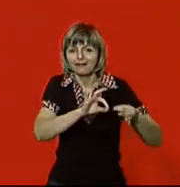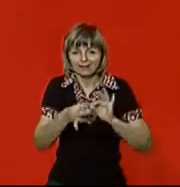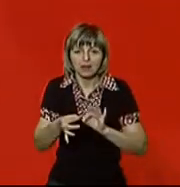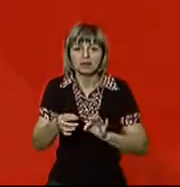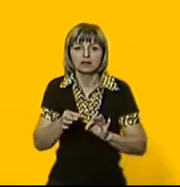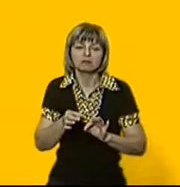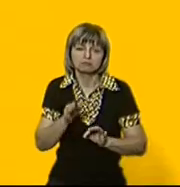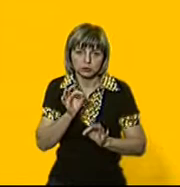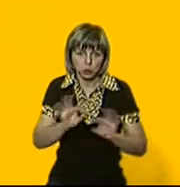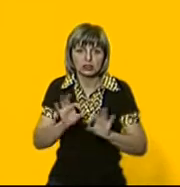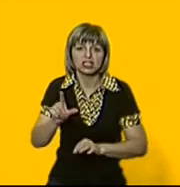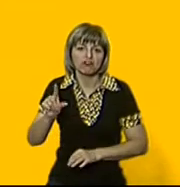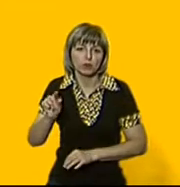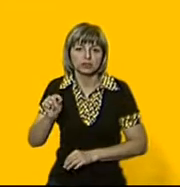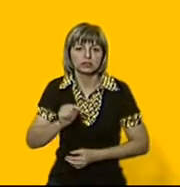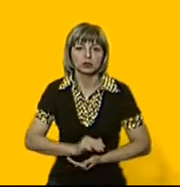понеділок.